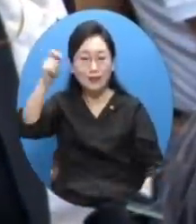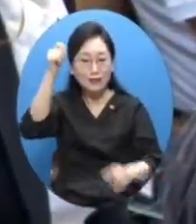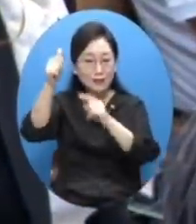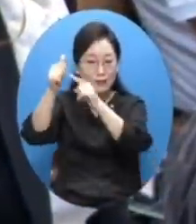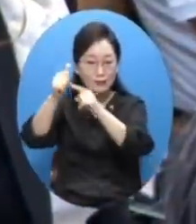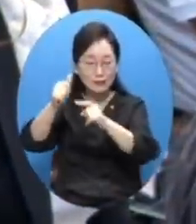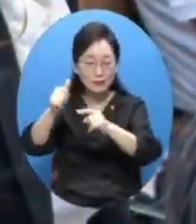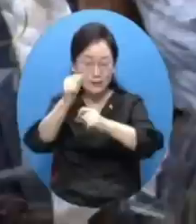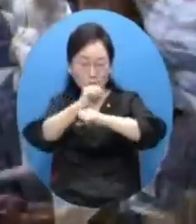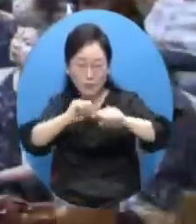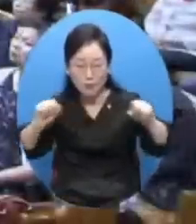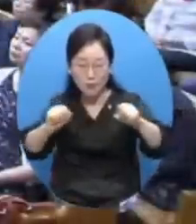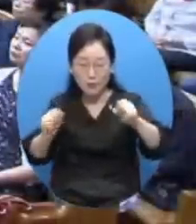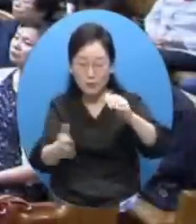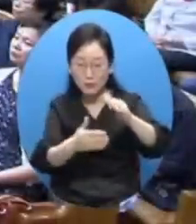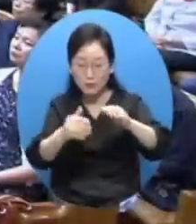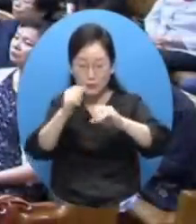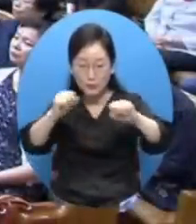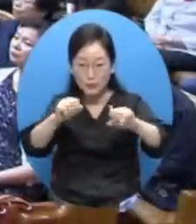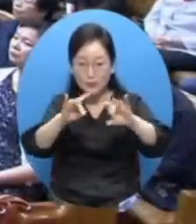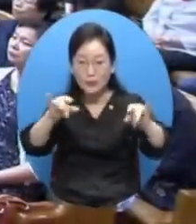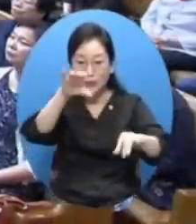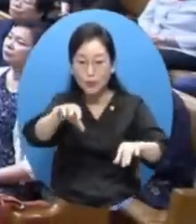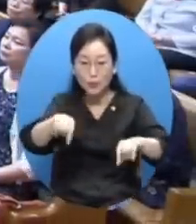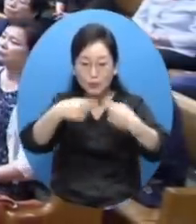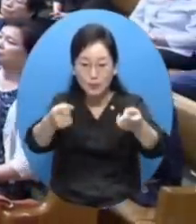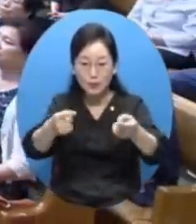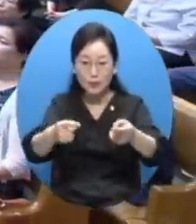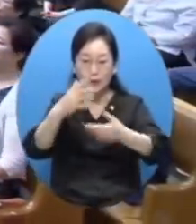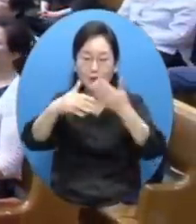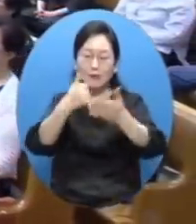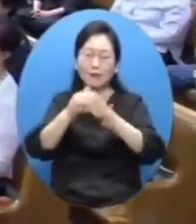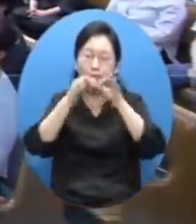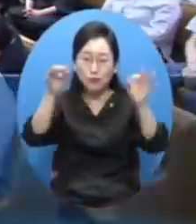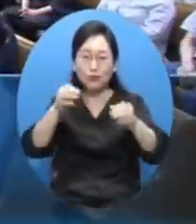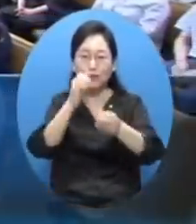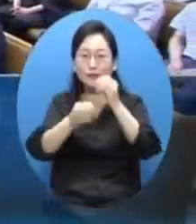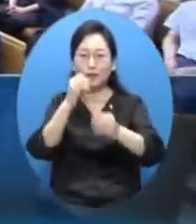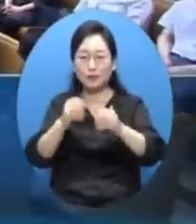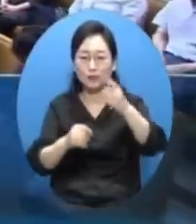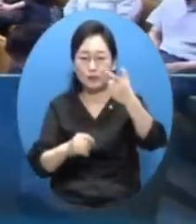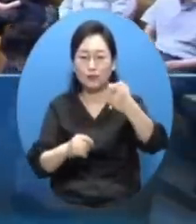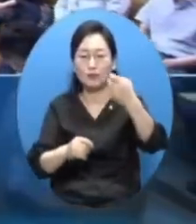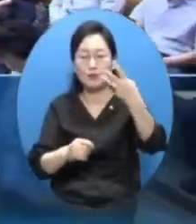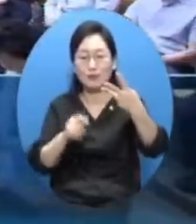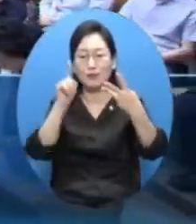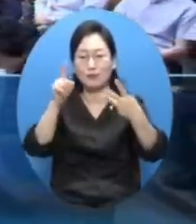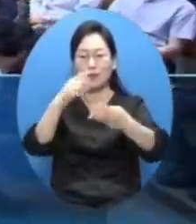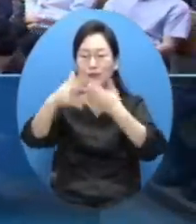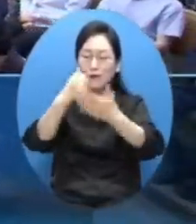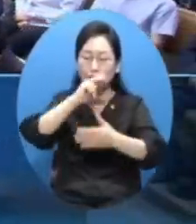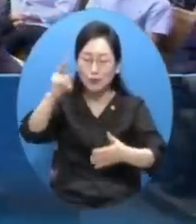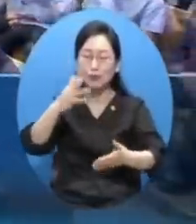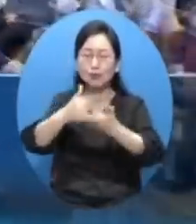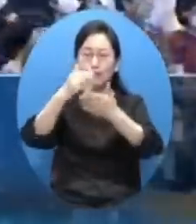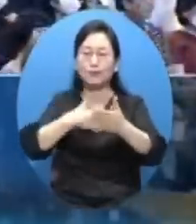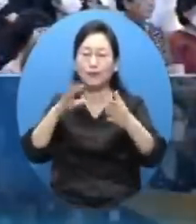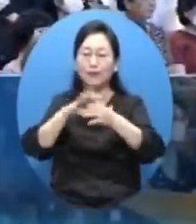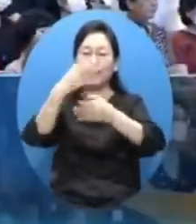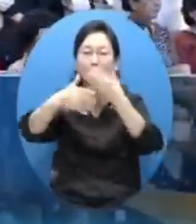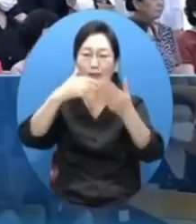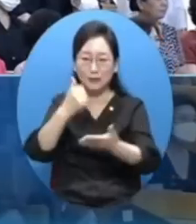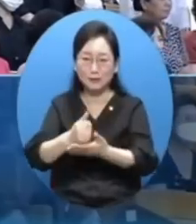광야에서 하나님 앞에 부르짖었습니다. 시편 63편 1절입니다. 하나님이여 주는 나의 하나님이시라.